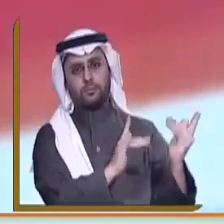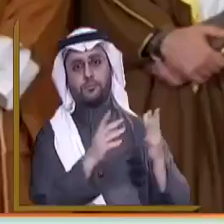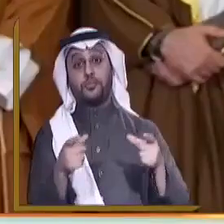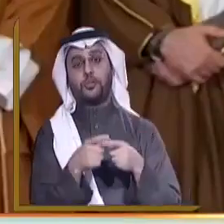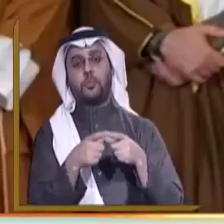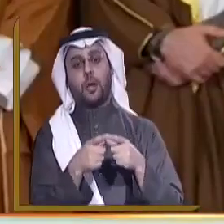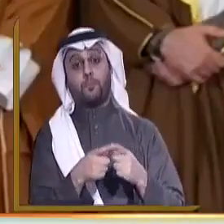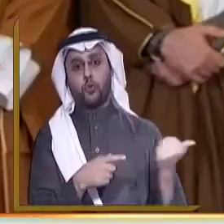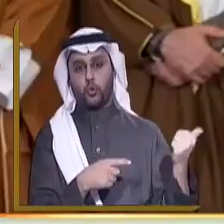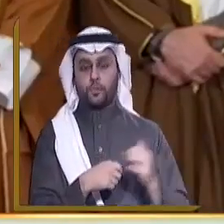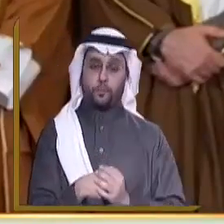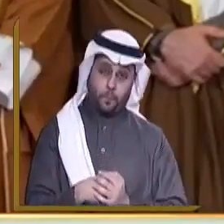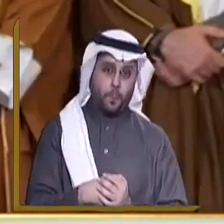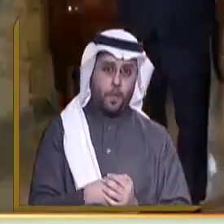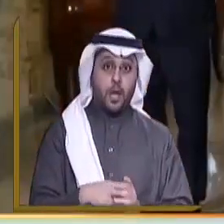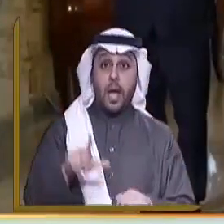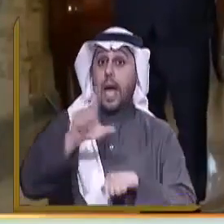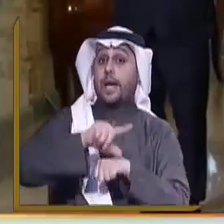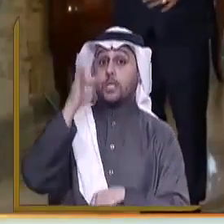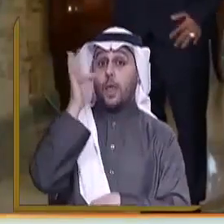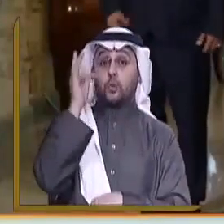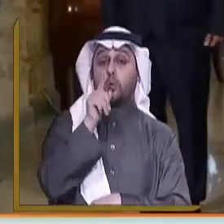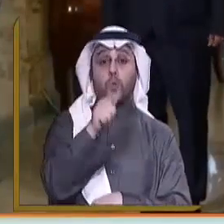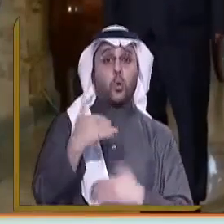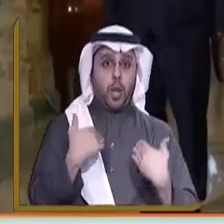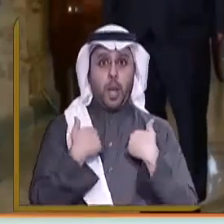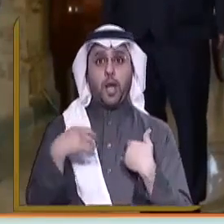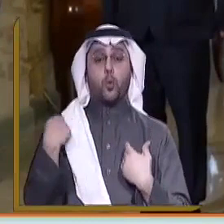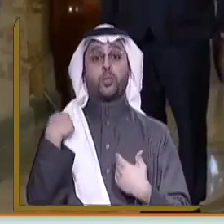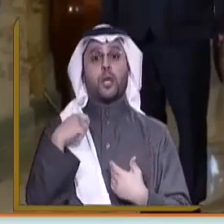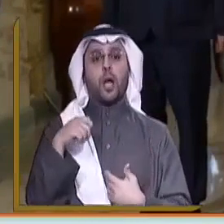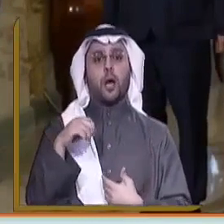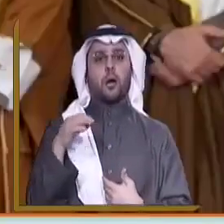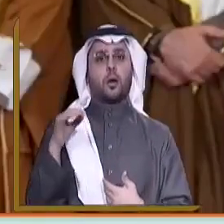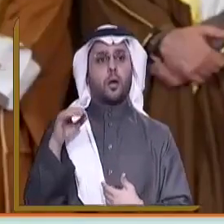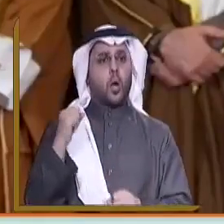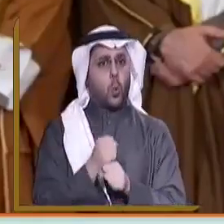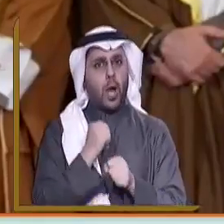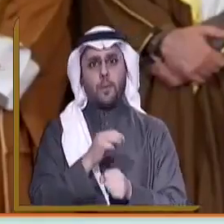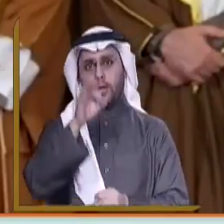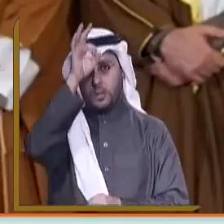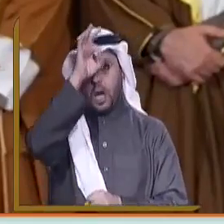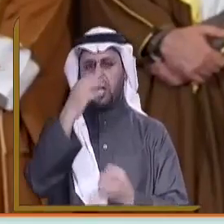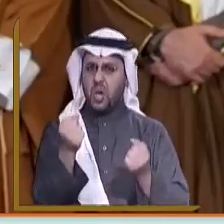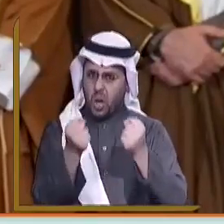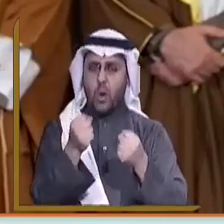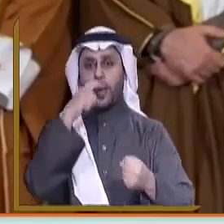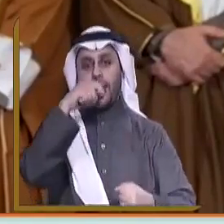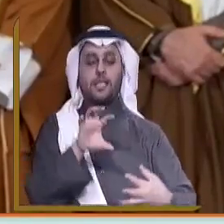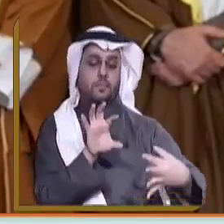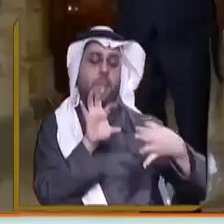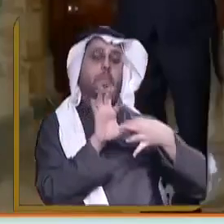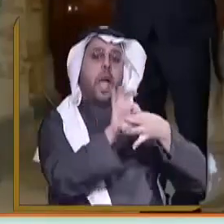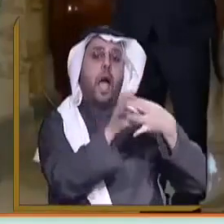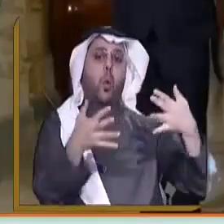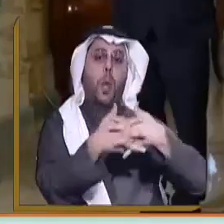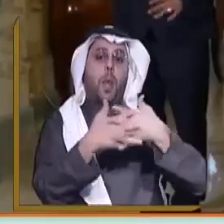ونوه الرئيس التونسي بدور مجلس وزراء الداخليه العرب في تنسيق التعاون الامني بين الدول العربيه